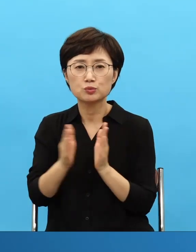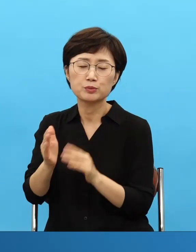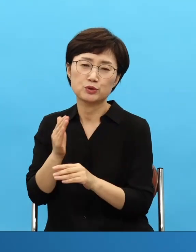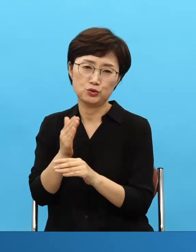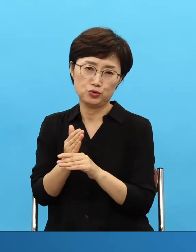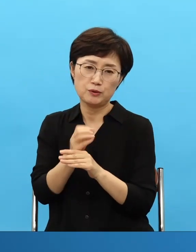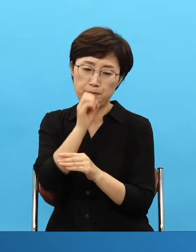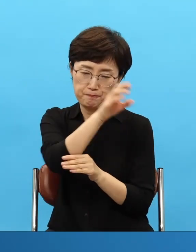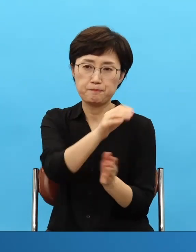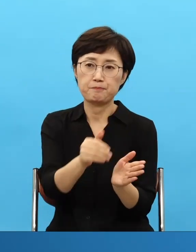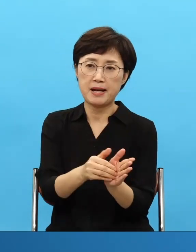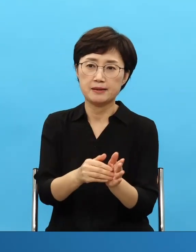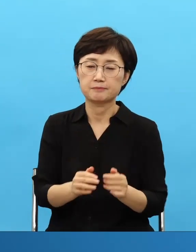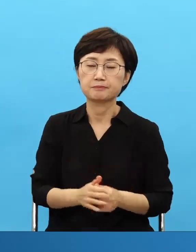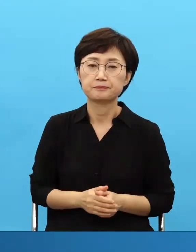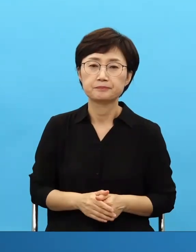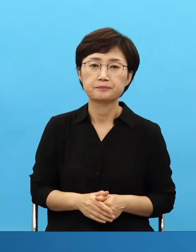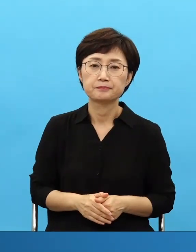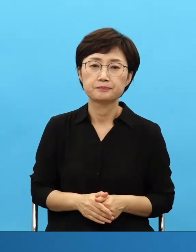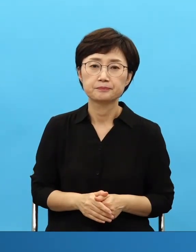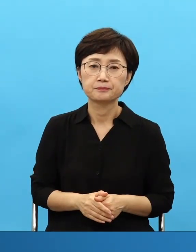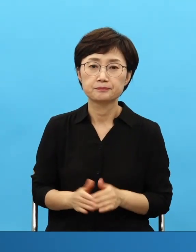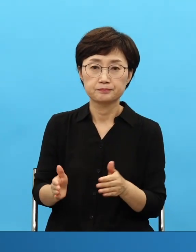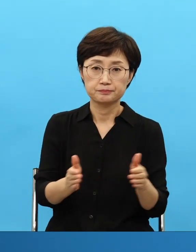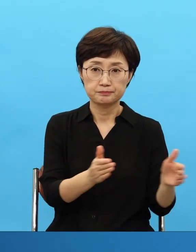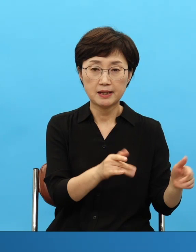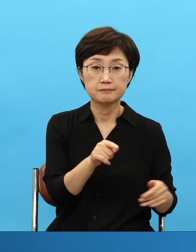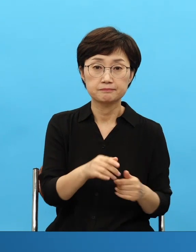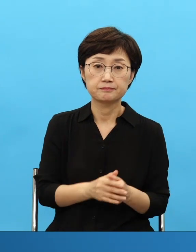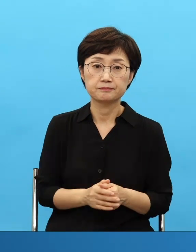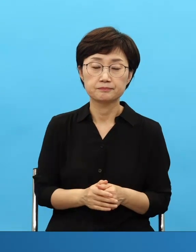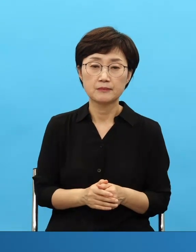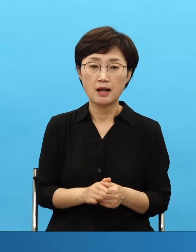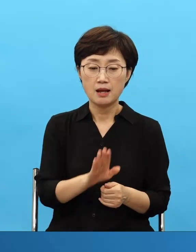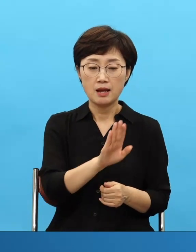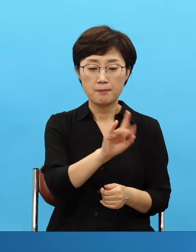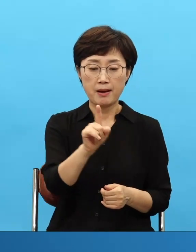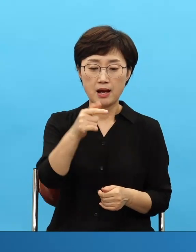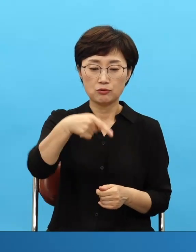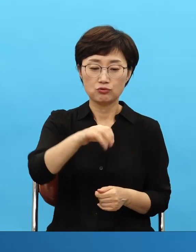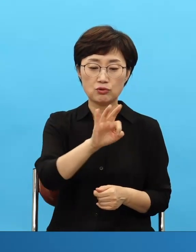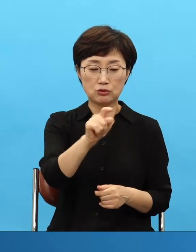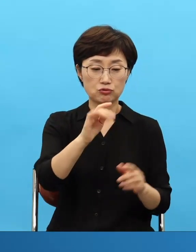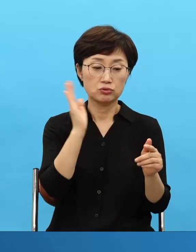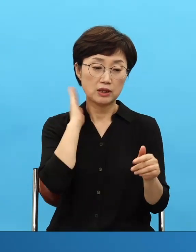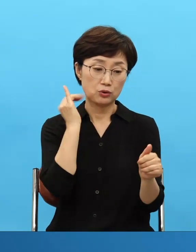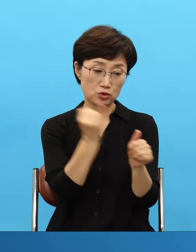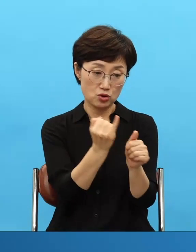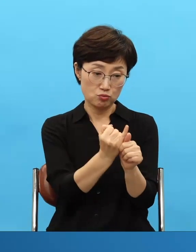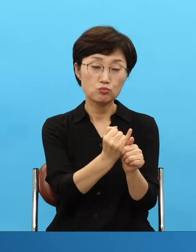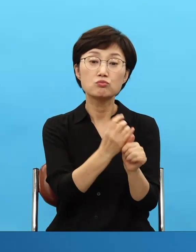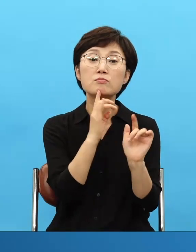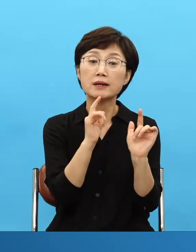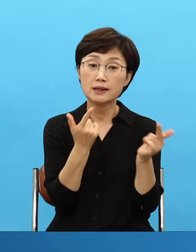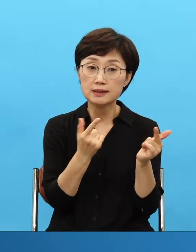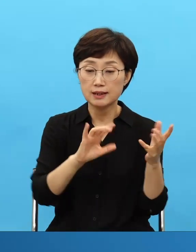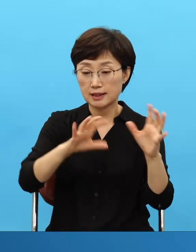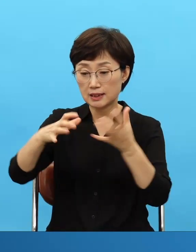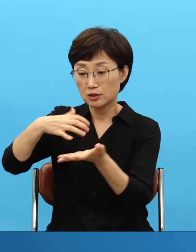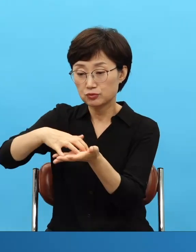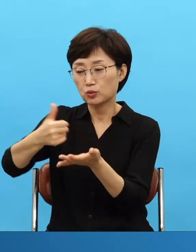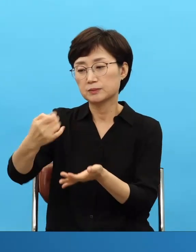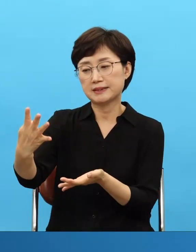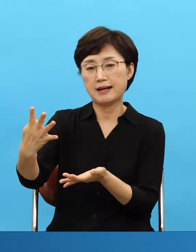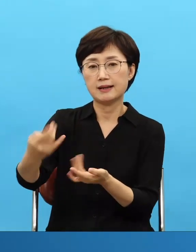있겠다고 말했습니다. 이번 대회는 바누아투 대통령 내외를 비롯한 54개국 3만 1000여